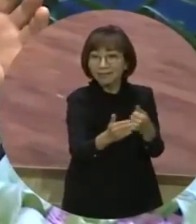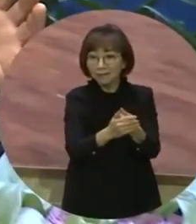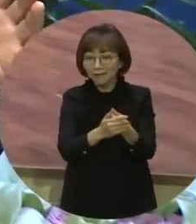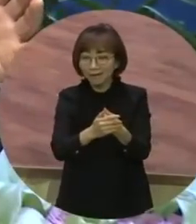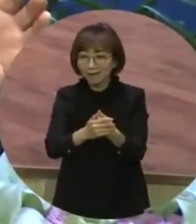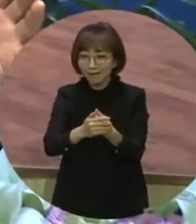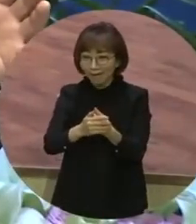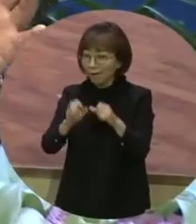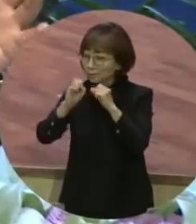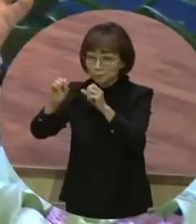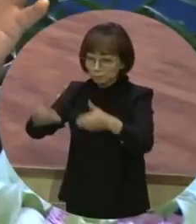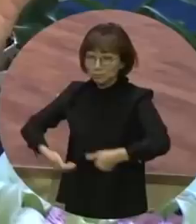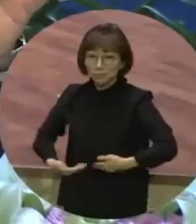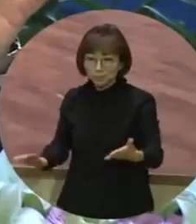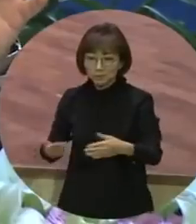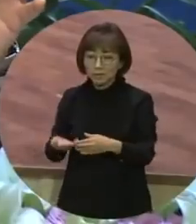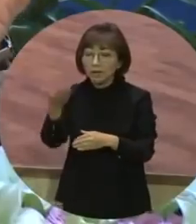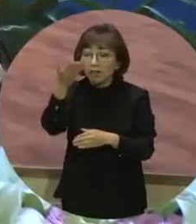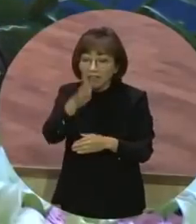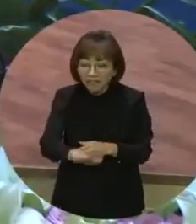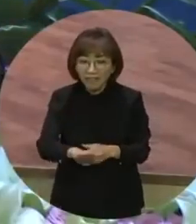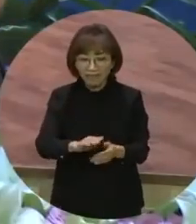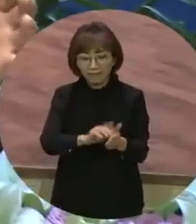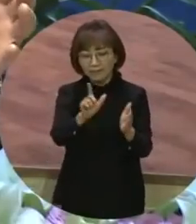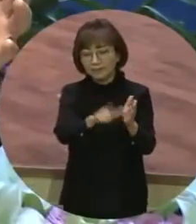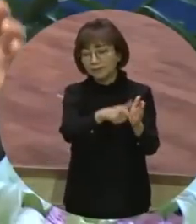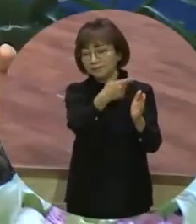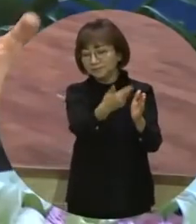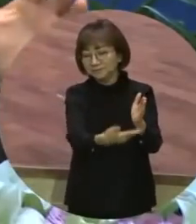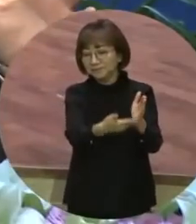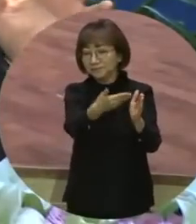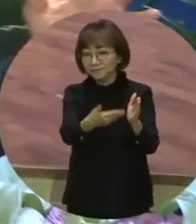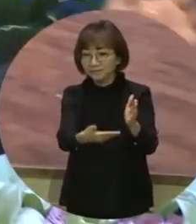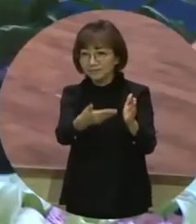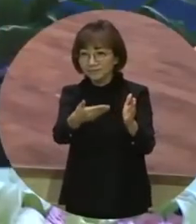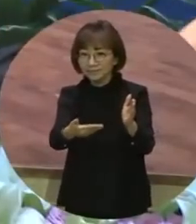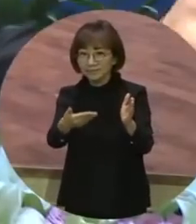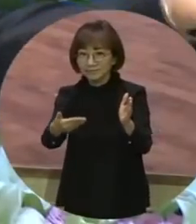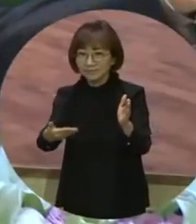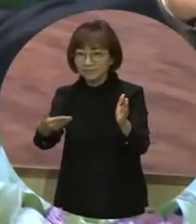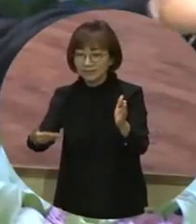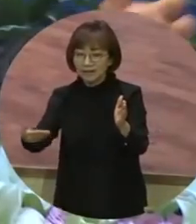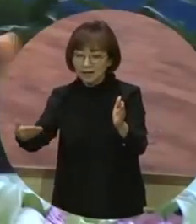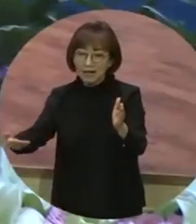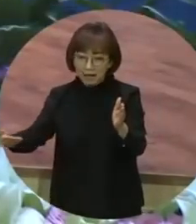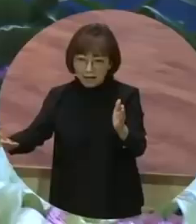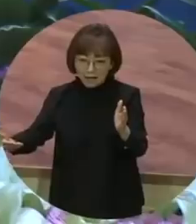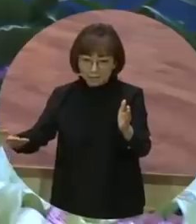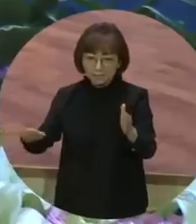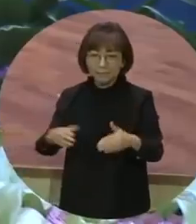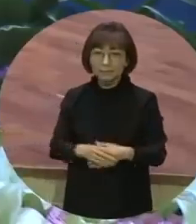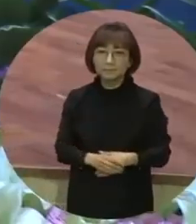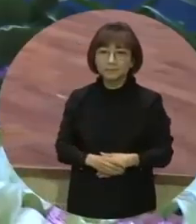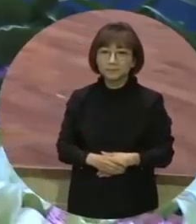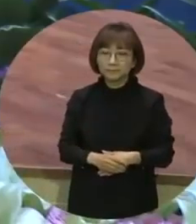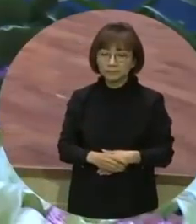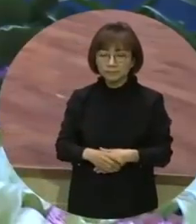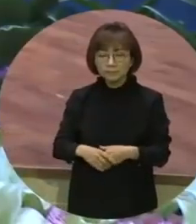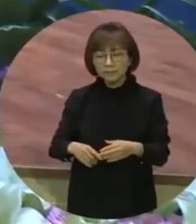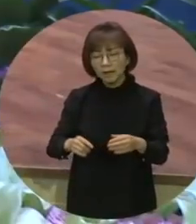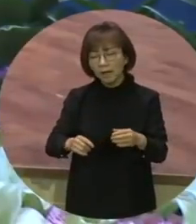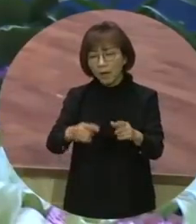대 예수님이 오신 600년 되었을 때 너무 활성화되니까 교구를 안